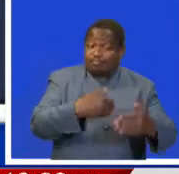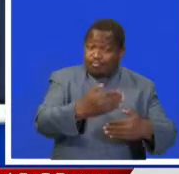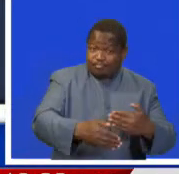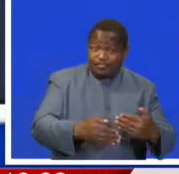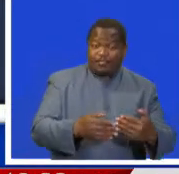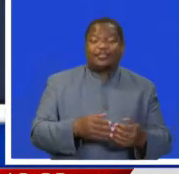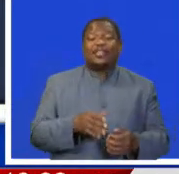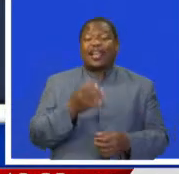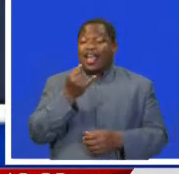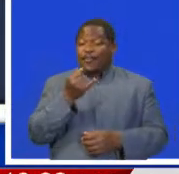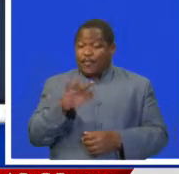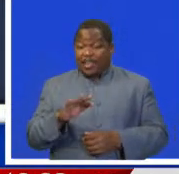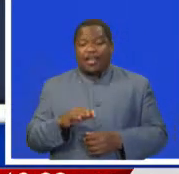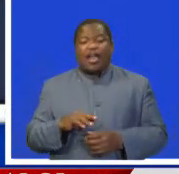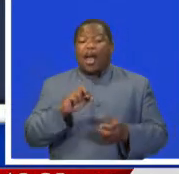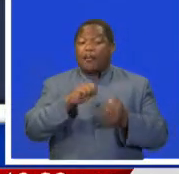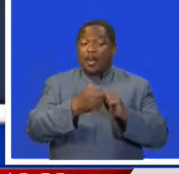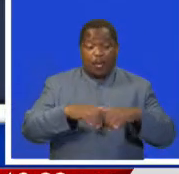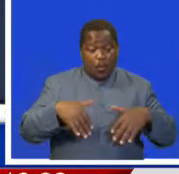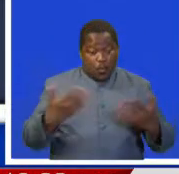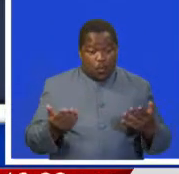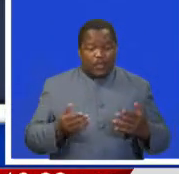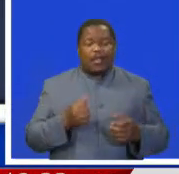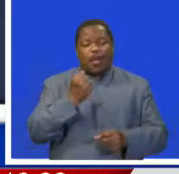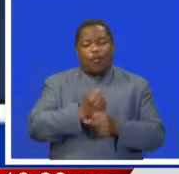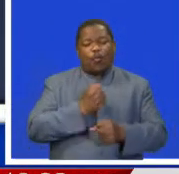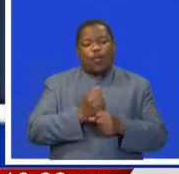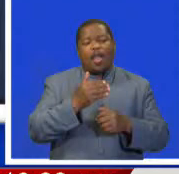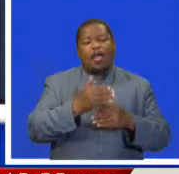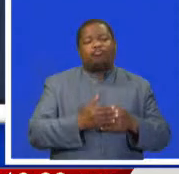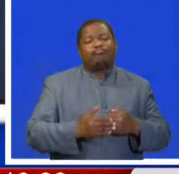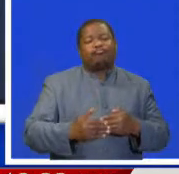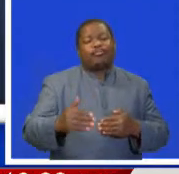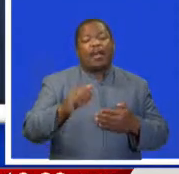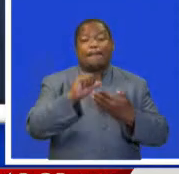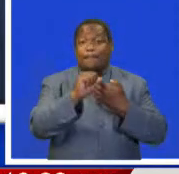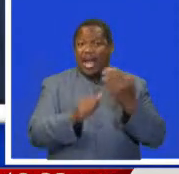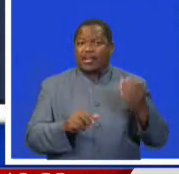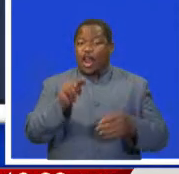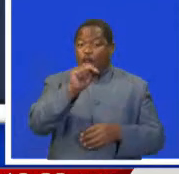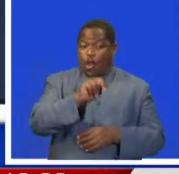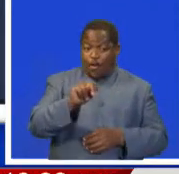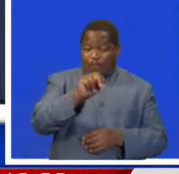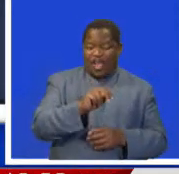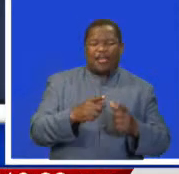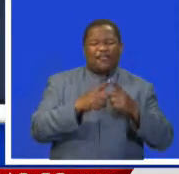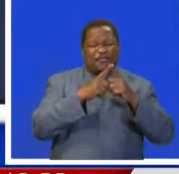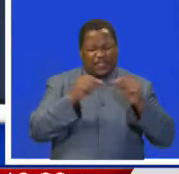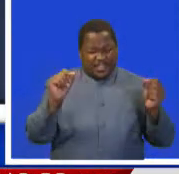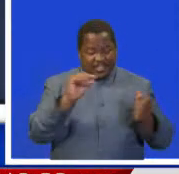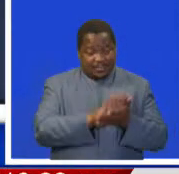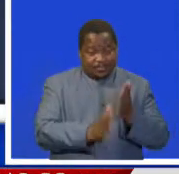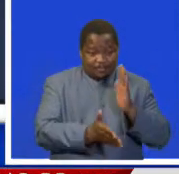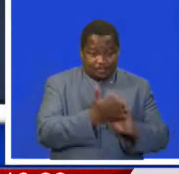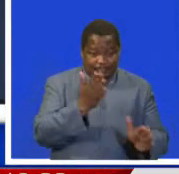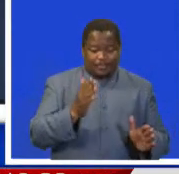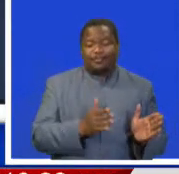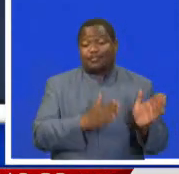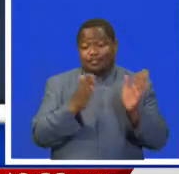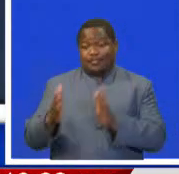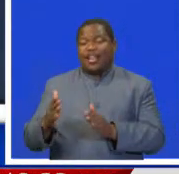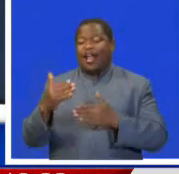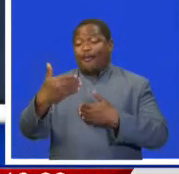labasakhelako ukuthi nakuphela inyanga ya-November babe sebacetsile. Sobe sesesicala phase 2 lapho khona